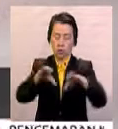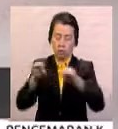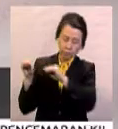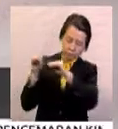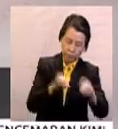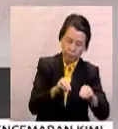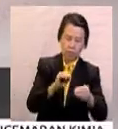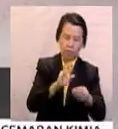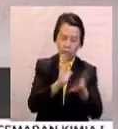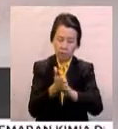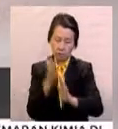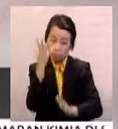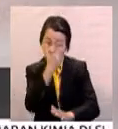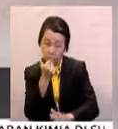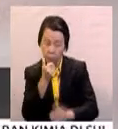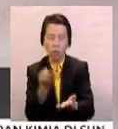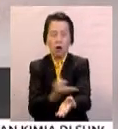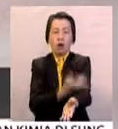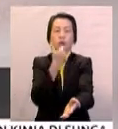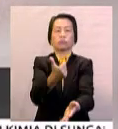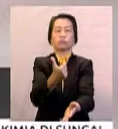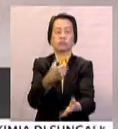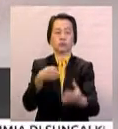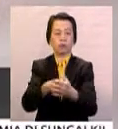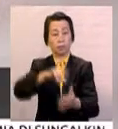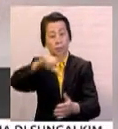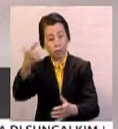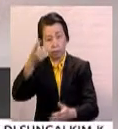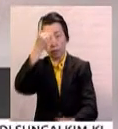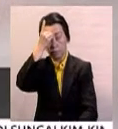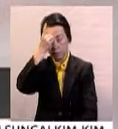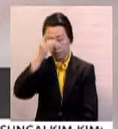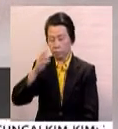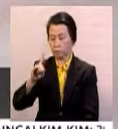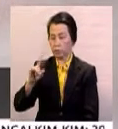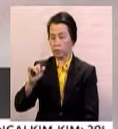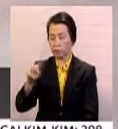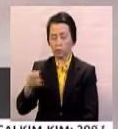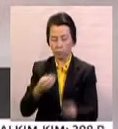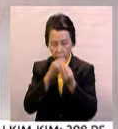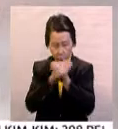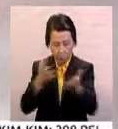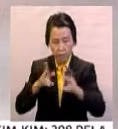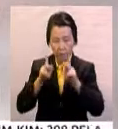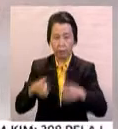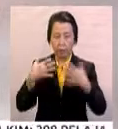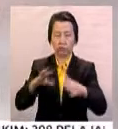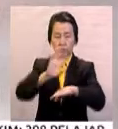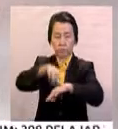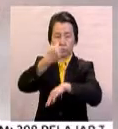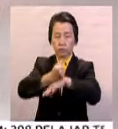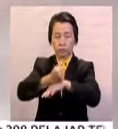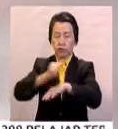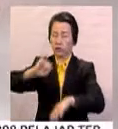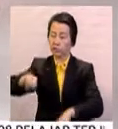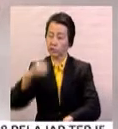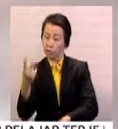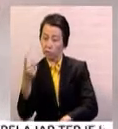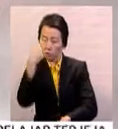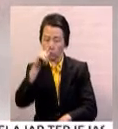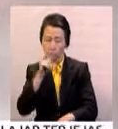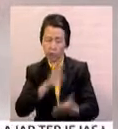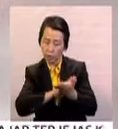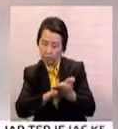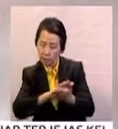pindaan agar lebih menarik dan segar. Dalam perkembangan lain, Datuk Muhammadin turut memberitahu pihaknya sudah menubuhkan ahli jawatankuasa bagi